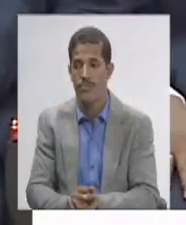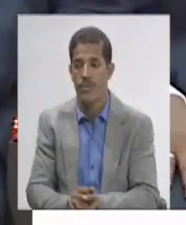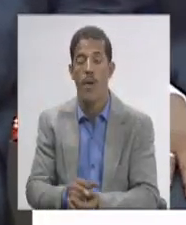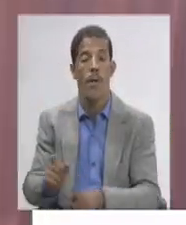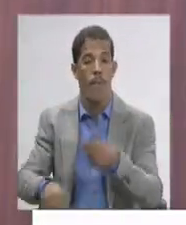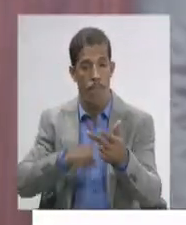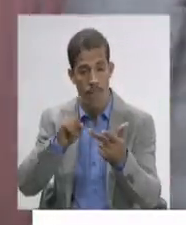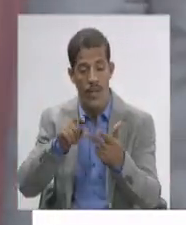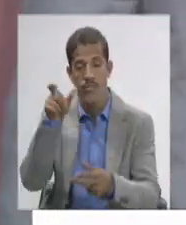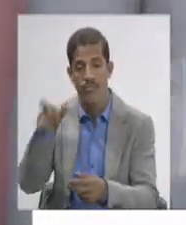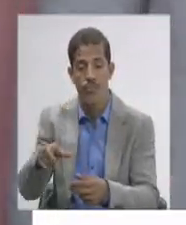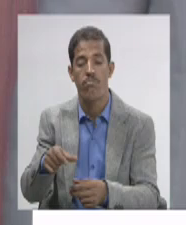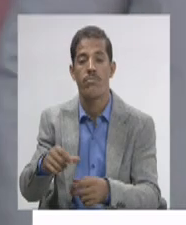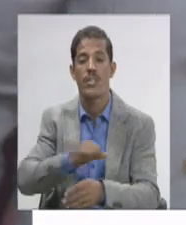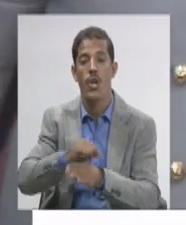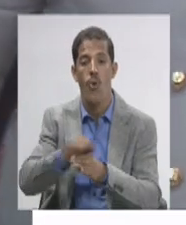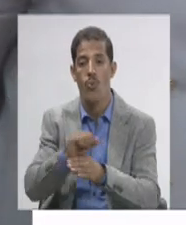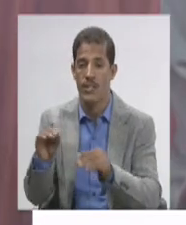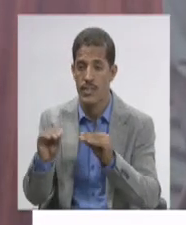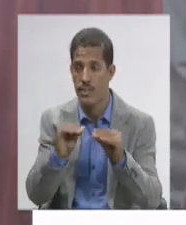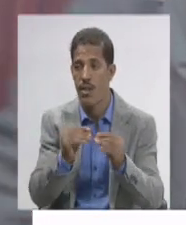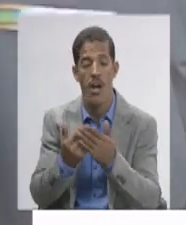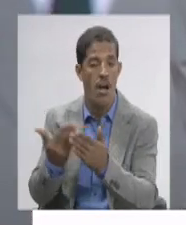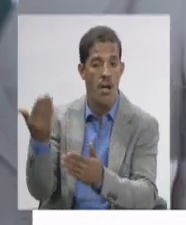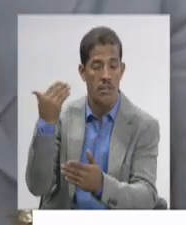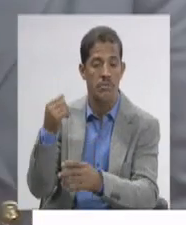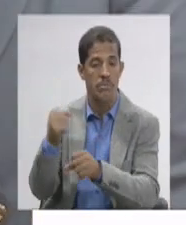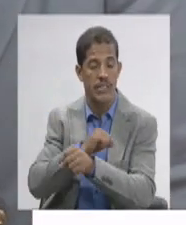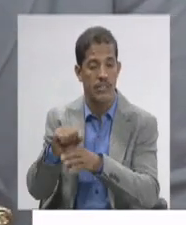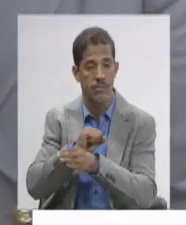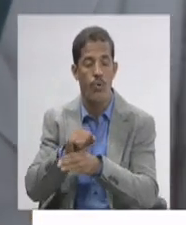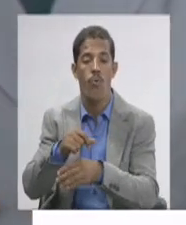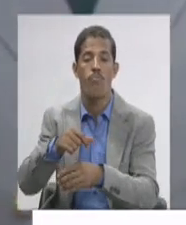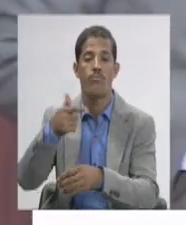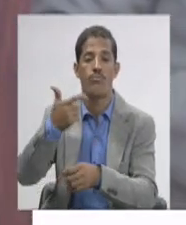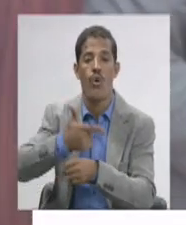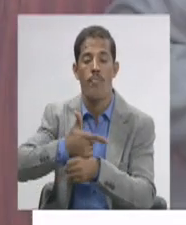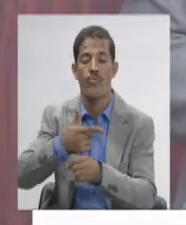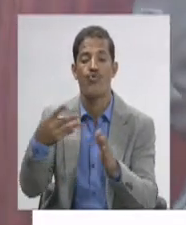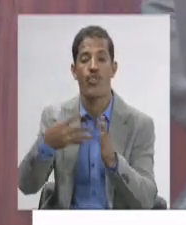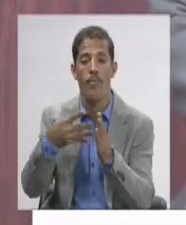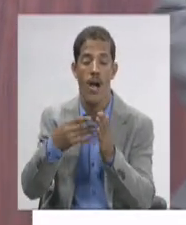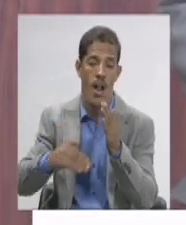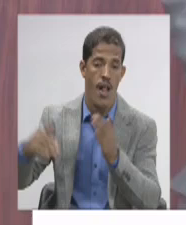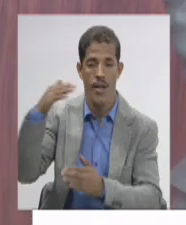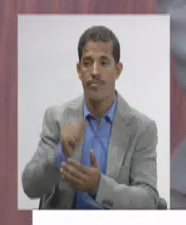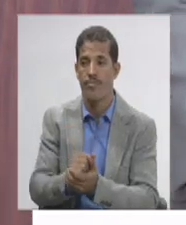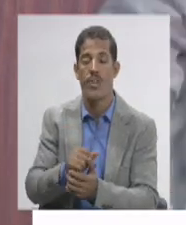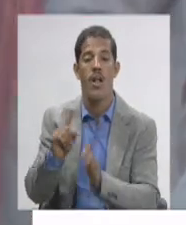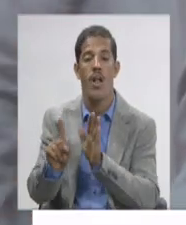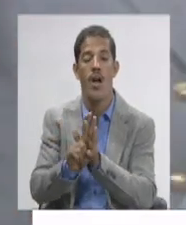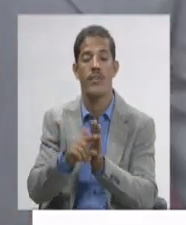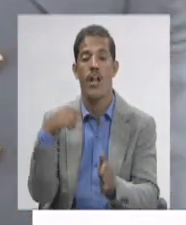المكونين وهم من خير الضباط السابقين واساتذه التعليم العالي كرموا من طرف القائد العام